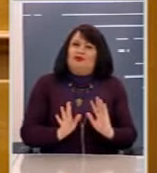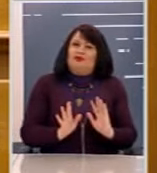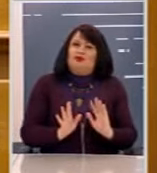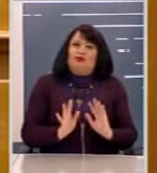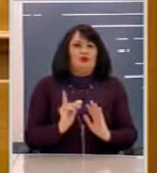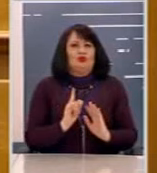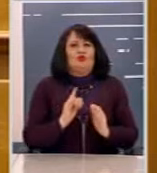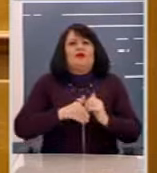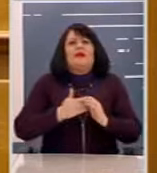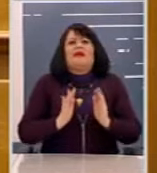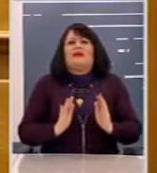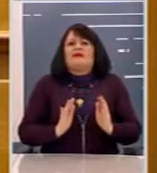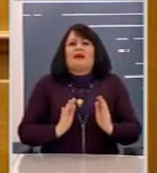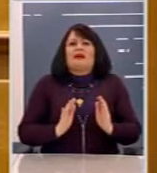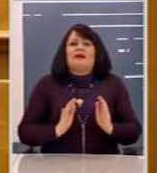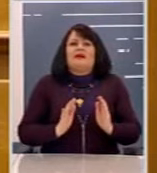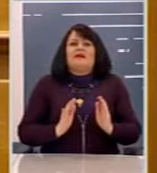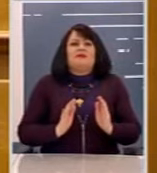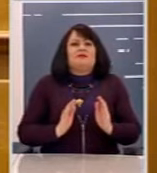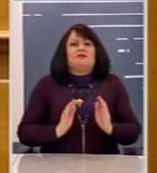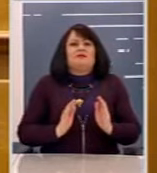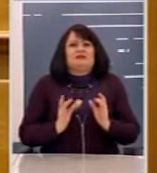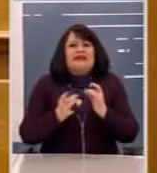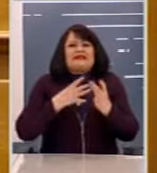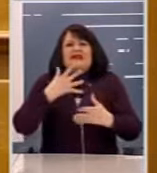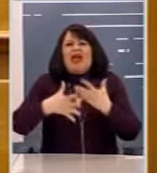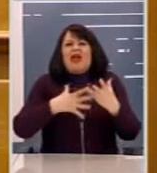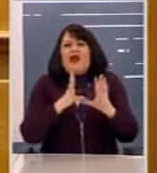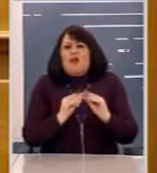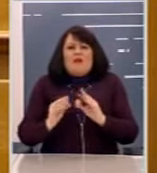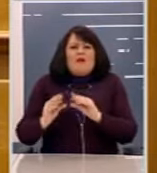ούτε μας ενδιαφέρει η σκανδαλολογία.